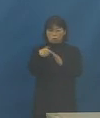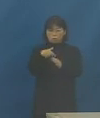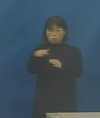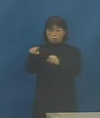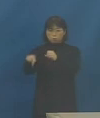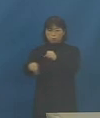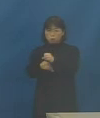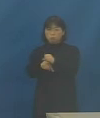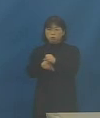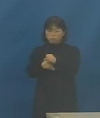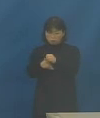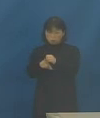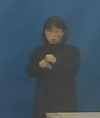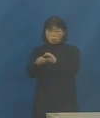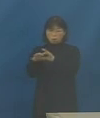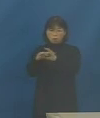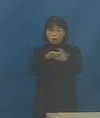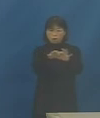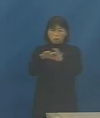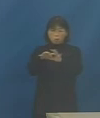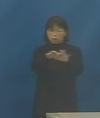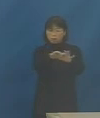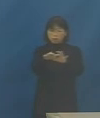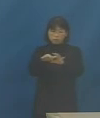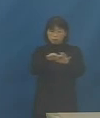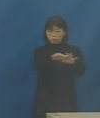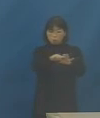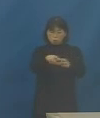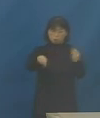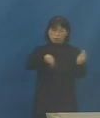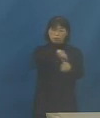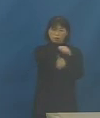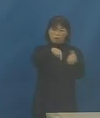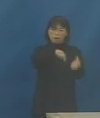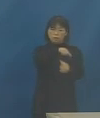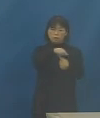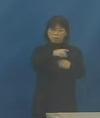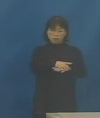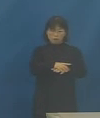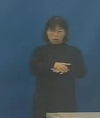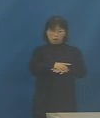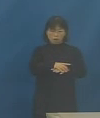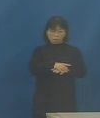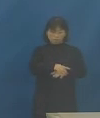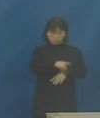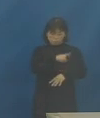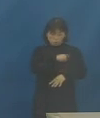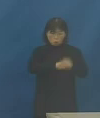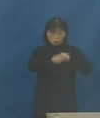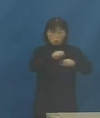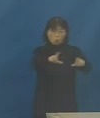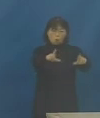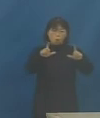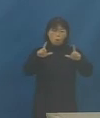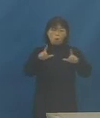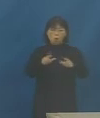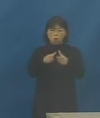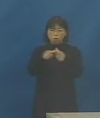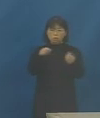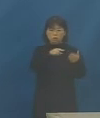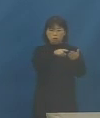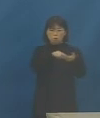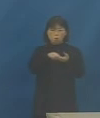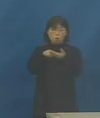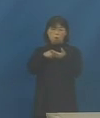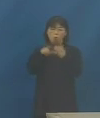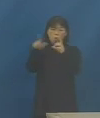やりとりを延々とやっていて結局その初動での報告が遅れていると国への報告がです